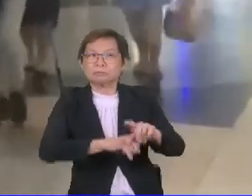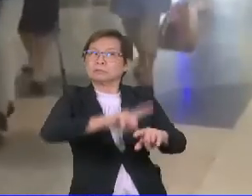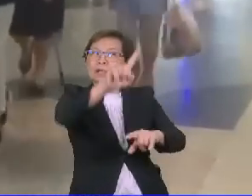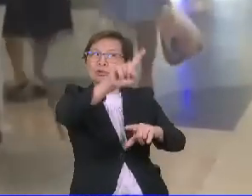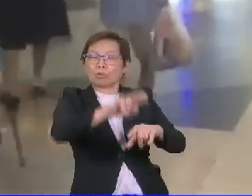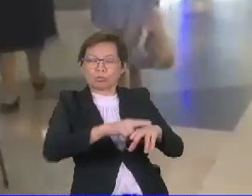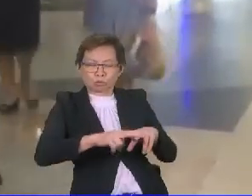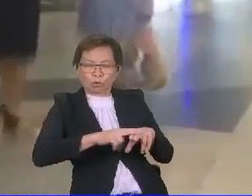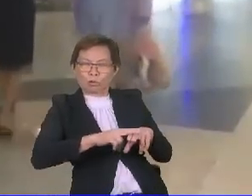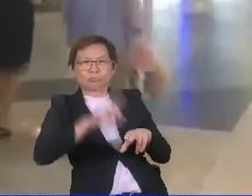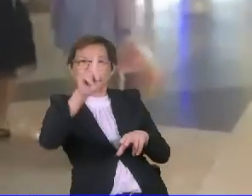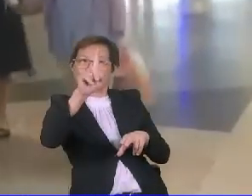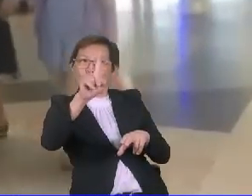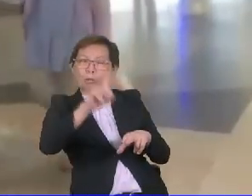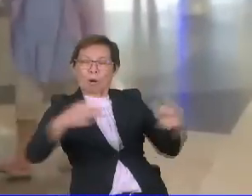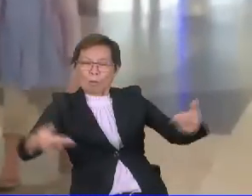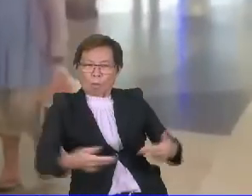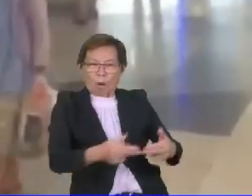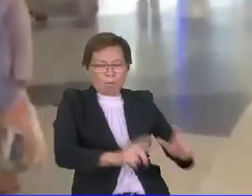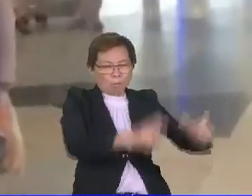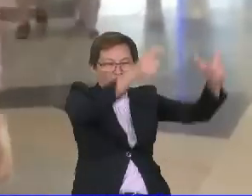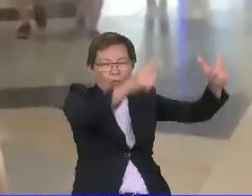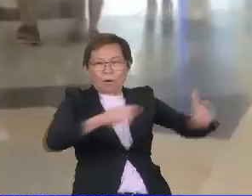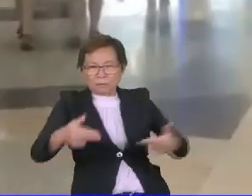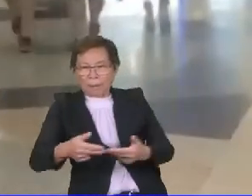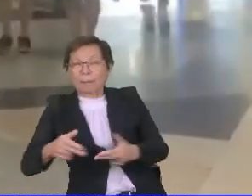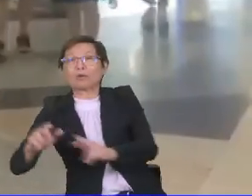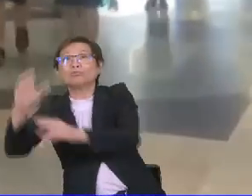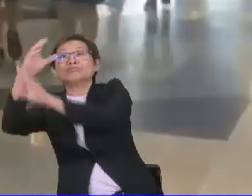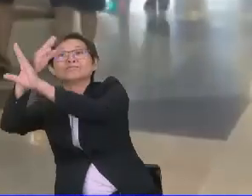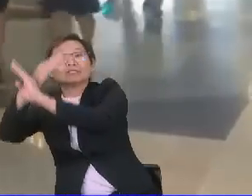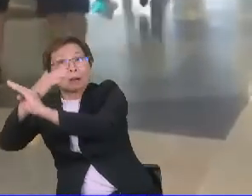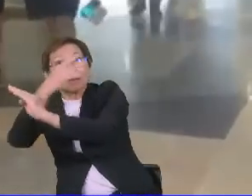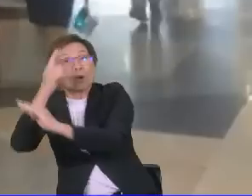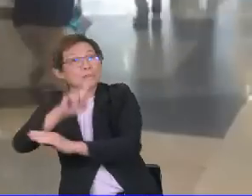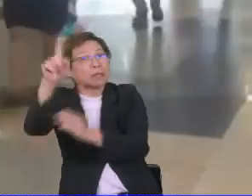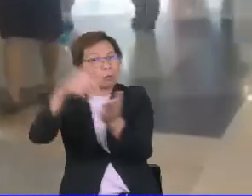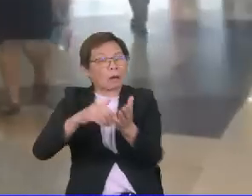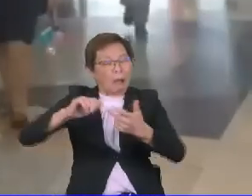saja menghubungkan bangunan Terminal utama dan bangunan satelit berikutnya